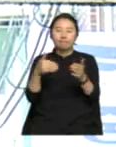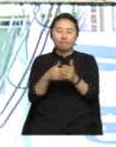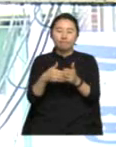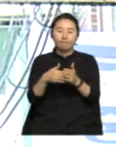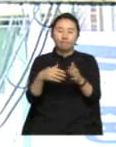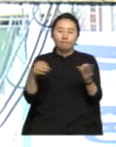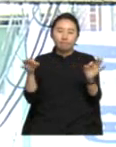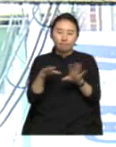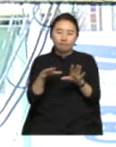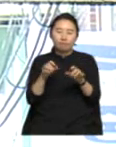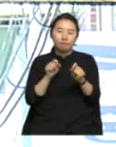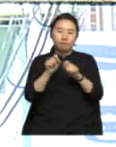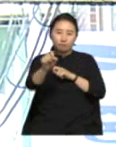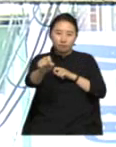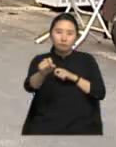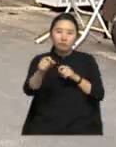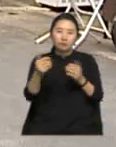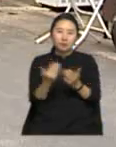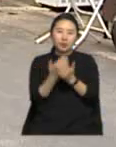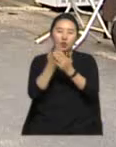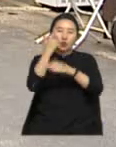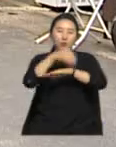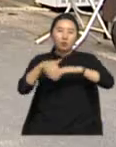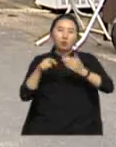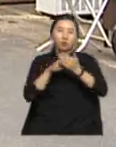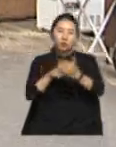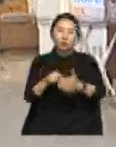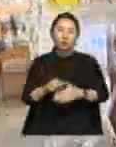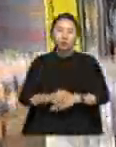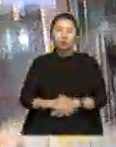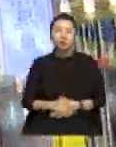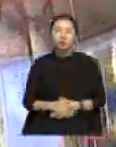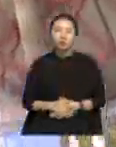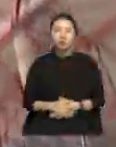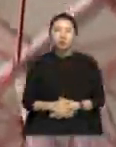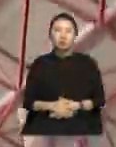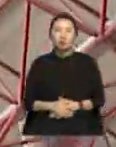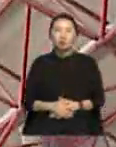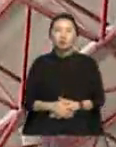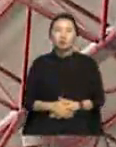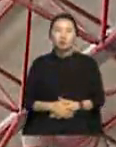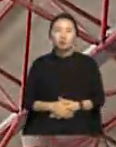단기와 중장기 발전 계획으로 추진됩니다. 딜라이브 서울경기 케이블TV 지역배입니다.